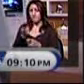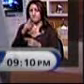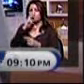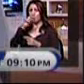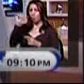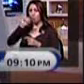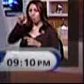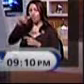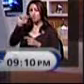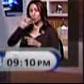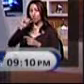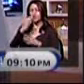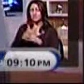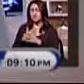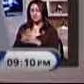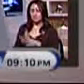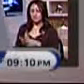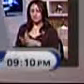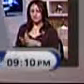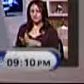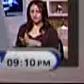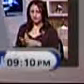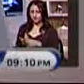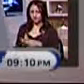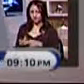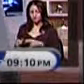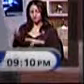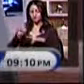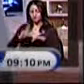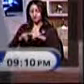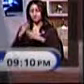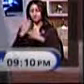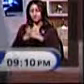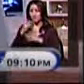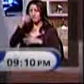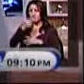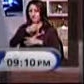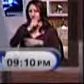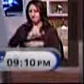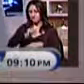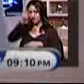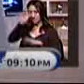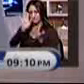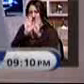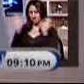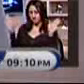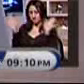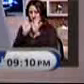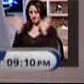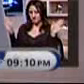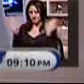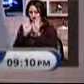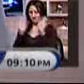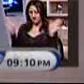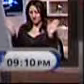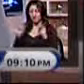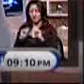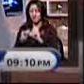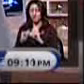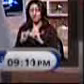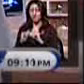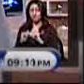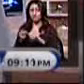يعني يقلب عليك يعني بالبلدي دي مخاوف مفهومنا احنا يعني. ايوه دي مخاوف مصريه احنا نفهمها،